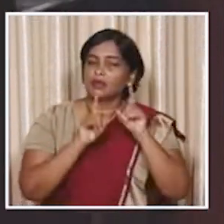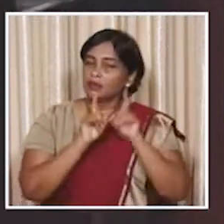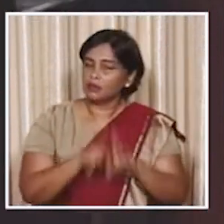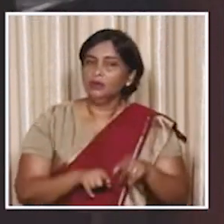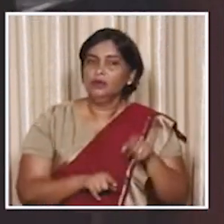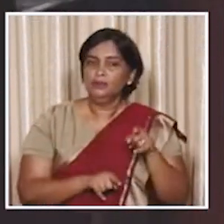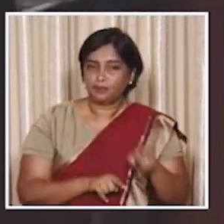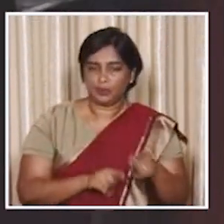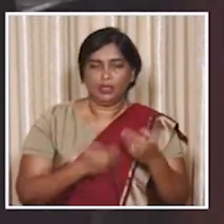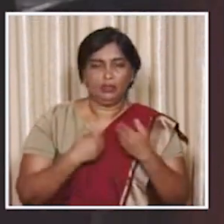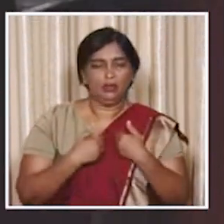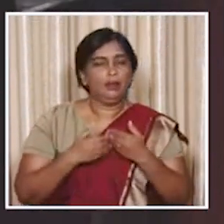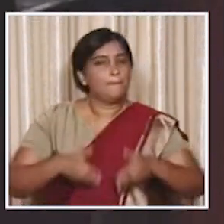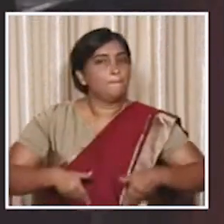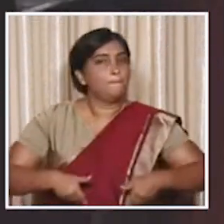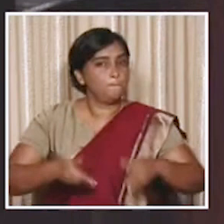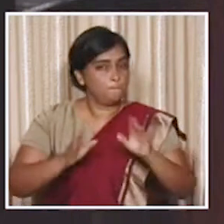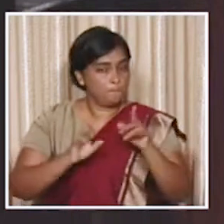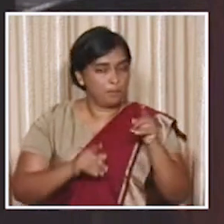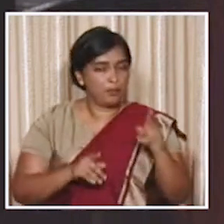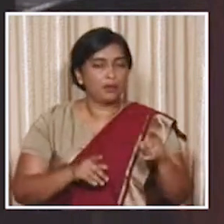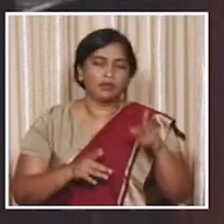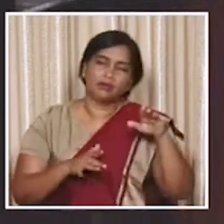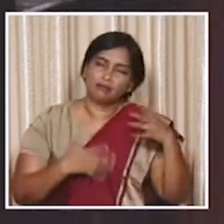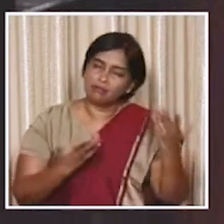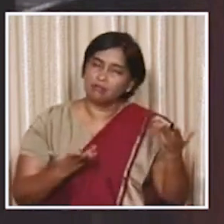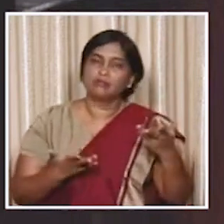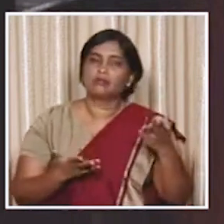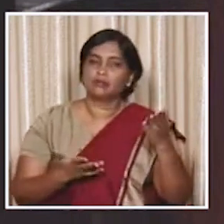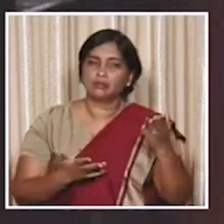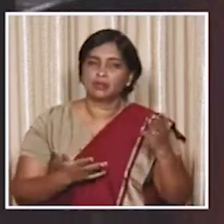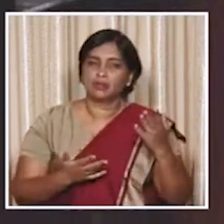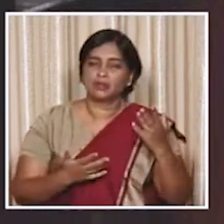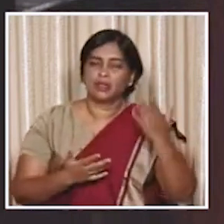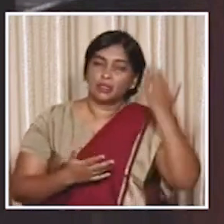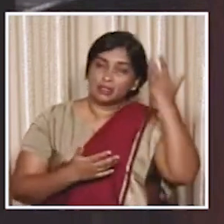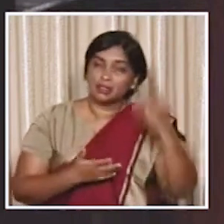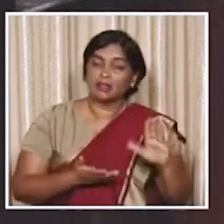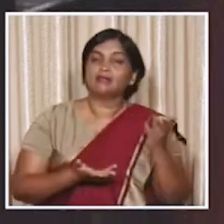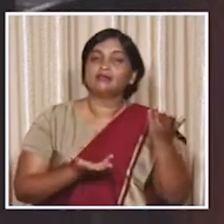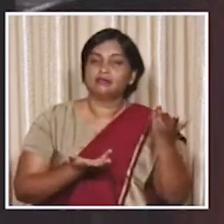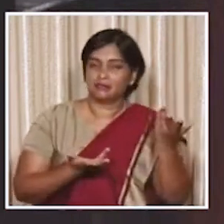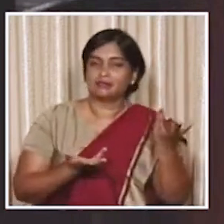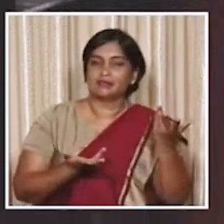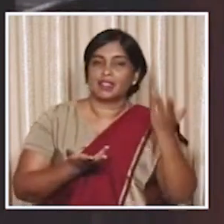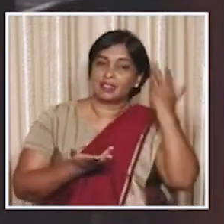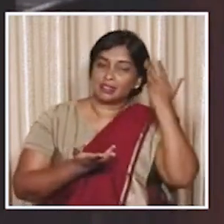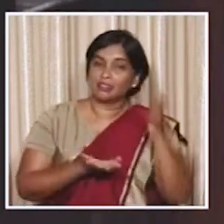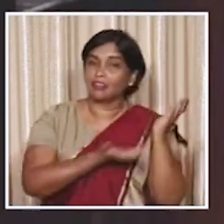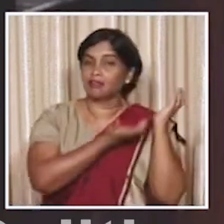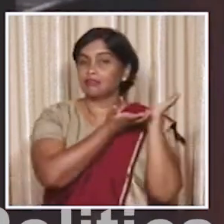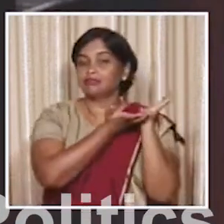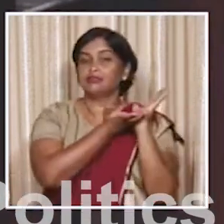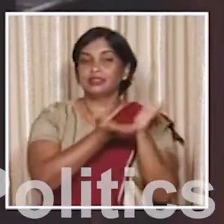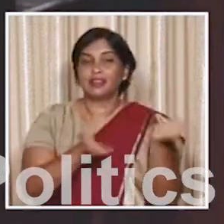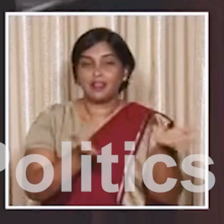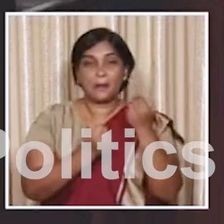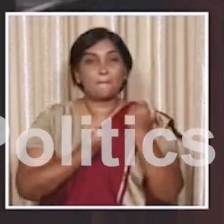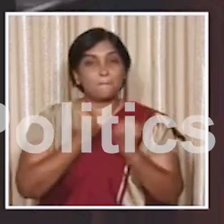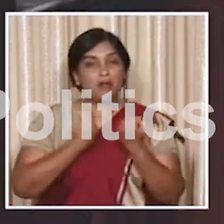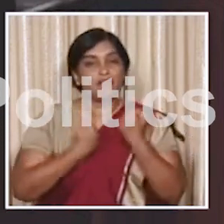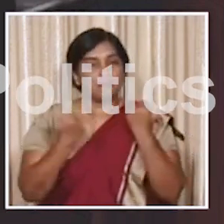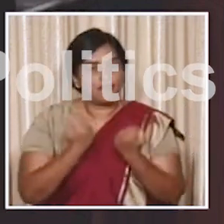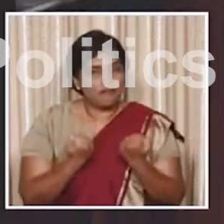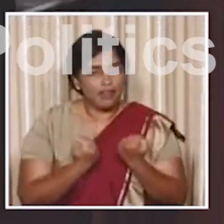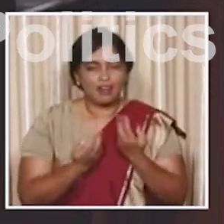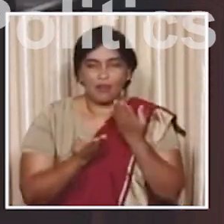තමයි අපි පාරේ යනකොට කාගේ හරි බොඩි එකක් එහෙම නැත්නම් දේහයක් අරගෙන යනවා නම් අපි යන